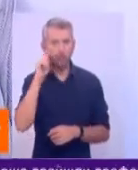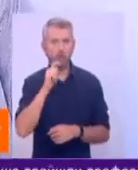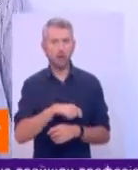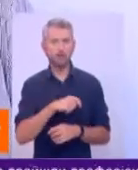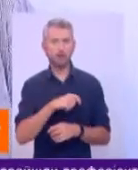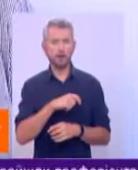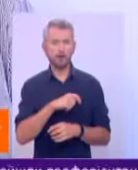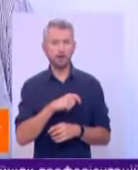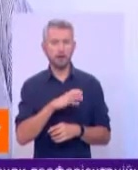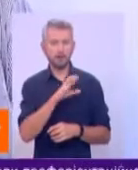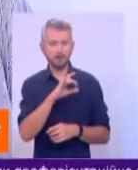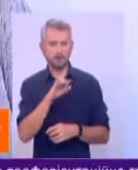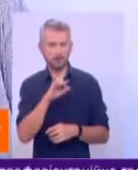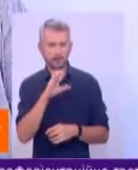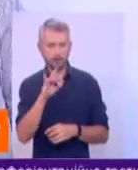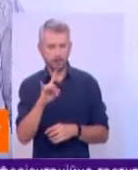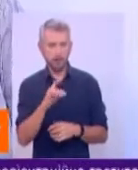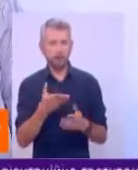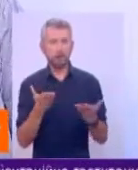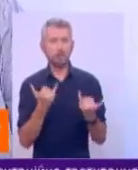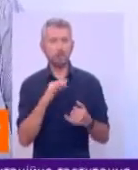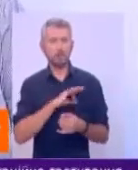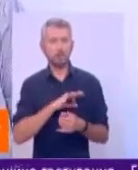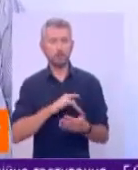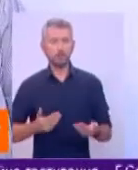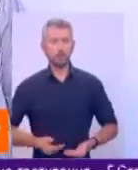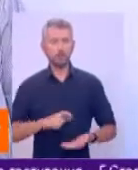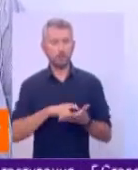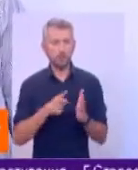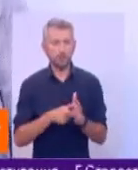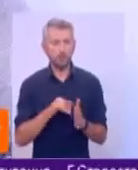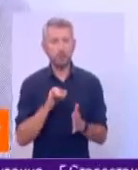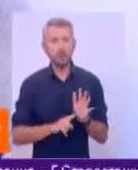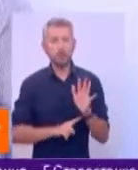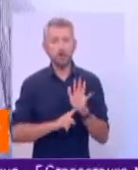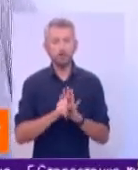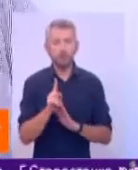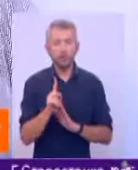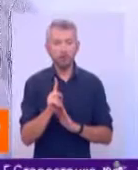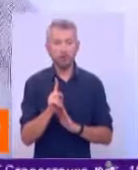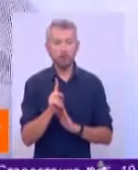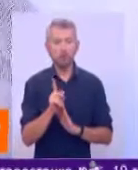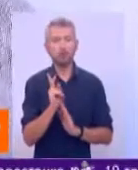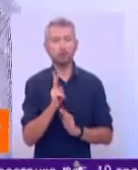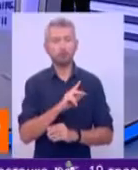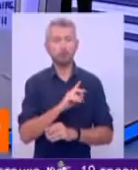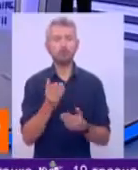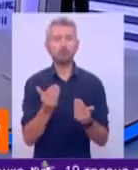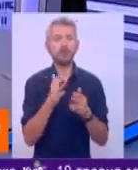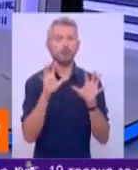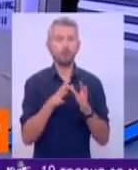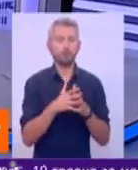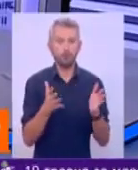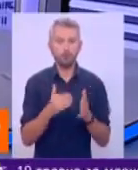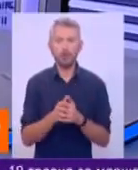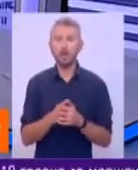Советской Социалистической Республики, по которому мы сейчас пользуемся жильем. І почнеться чий закон більше. Зрозуміло.